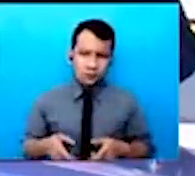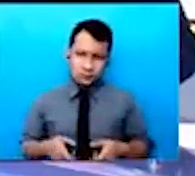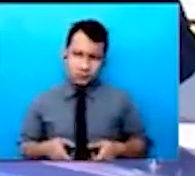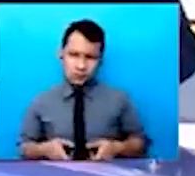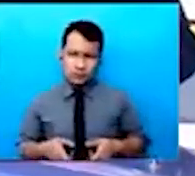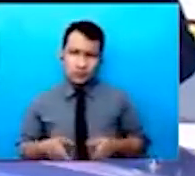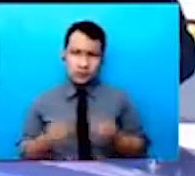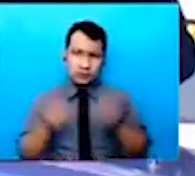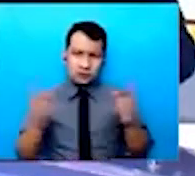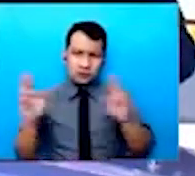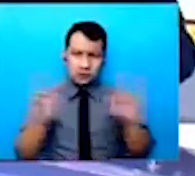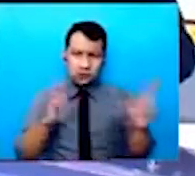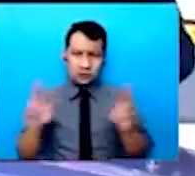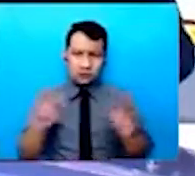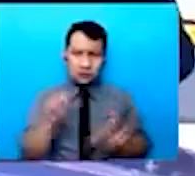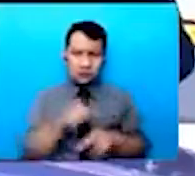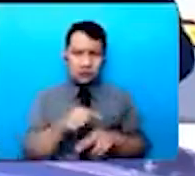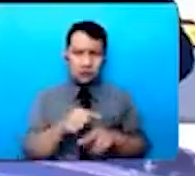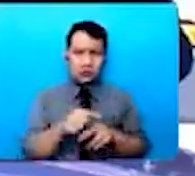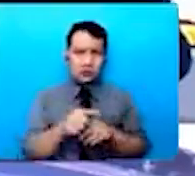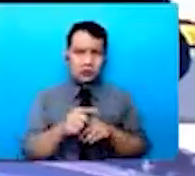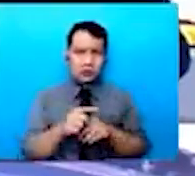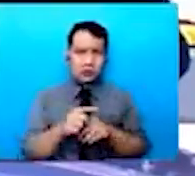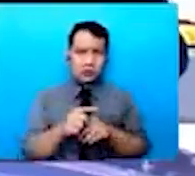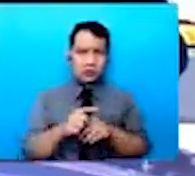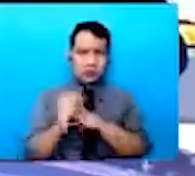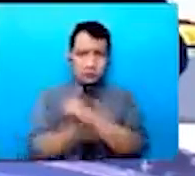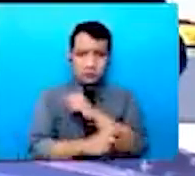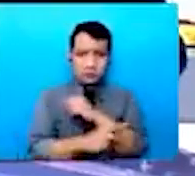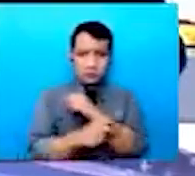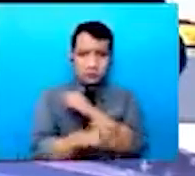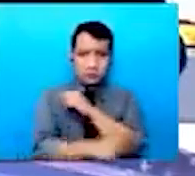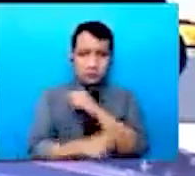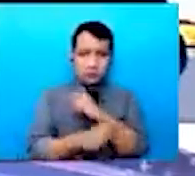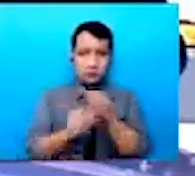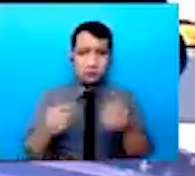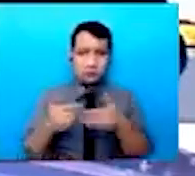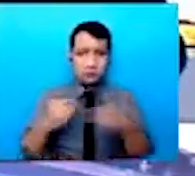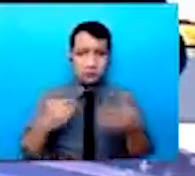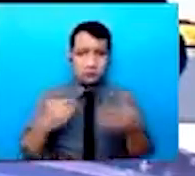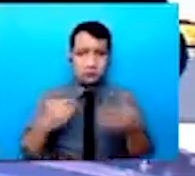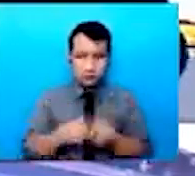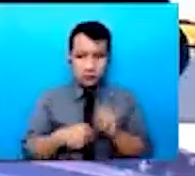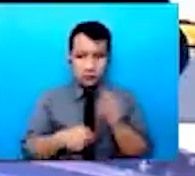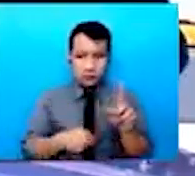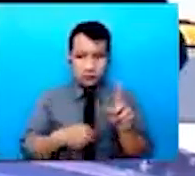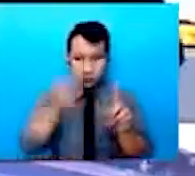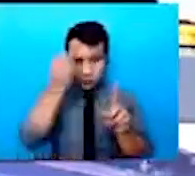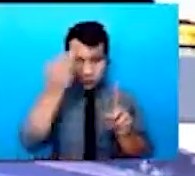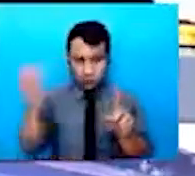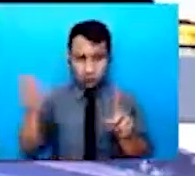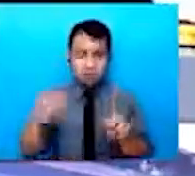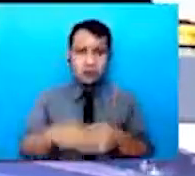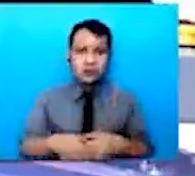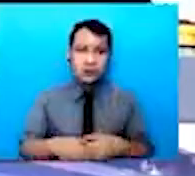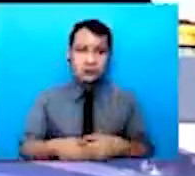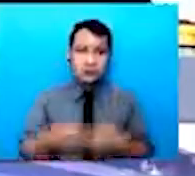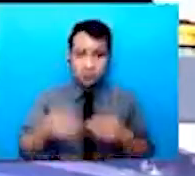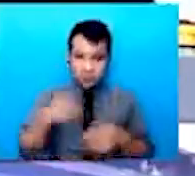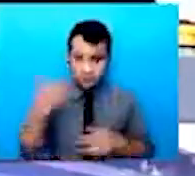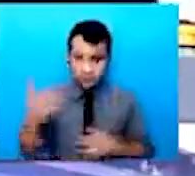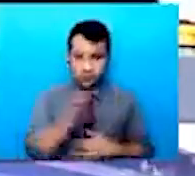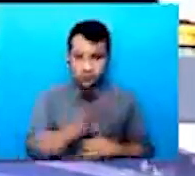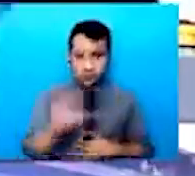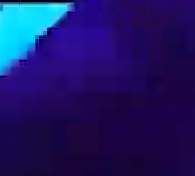makapaghanda, hirit ng League of Provinces of the Philippines, iurong muna sa November 1 ang implementation niyan. Nasa frontline ng balitang yan si Jenny